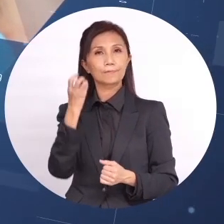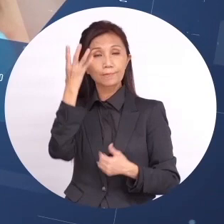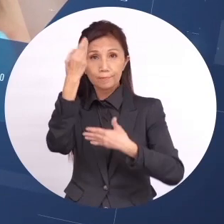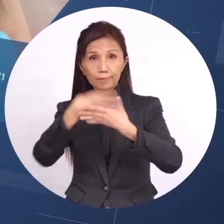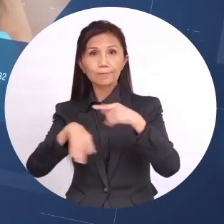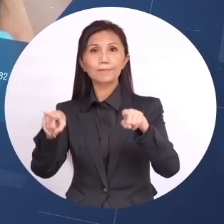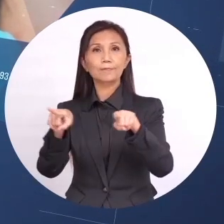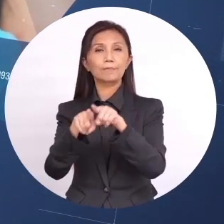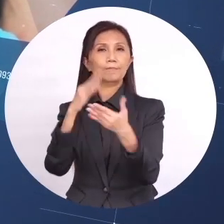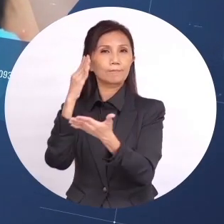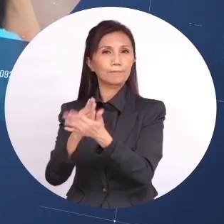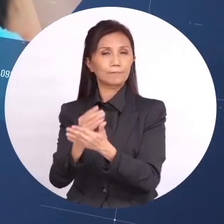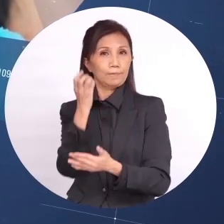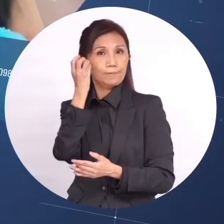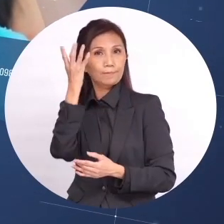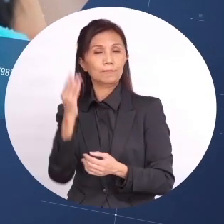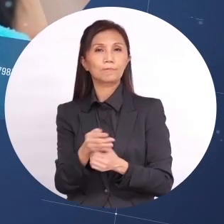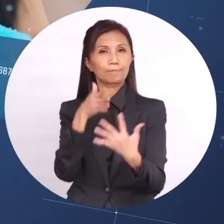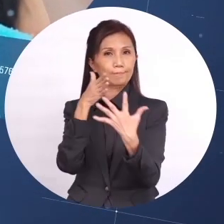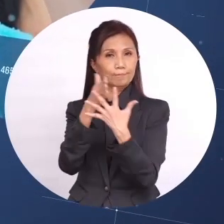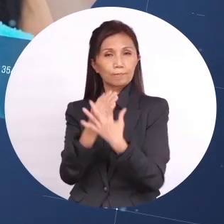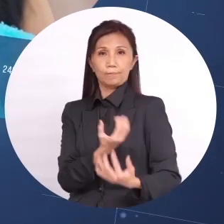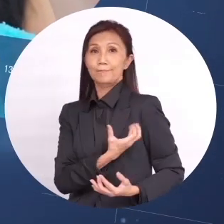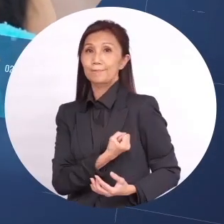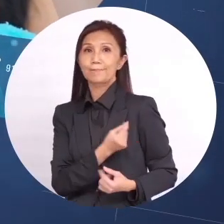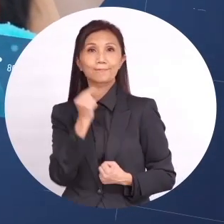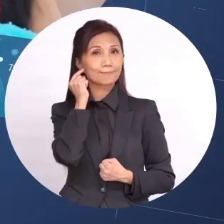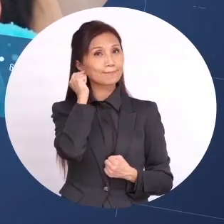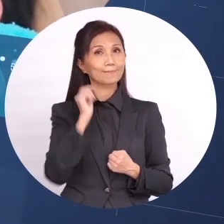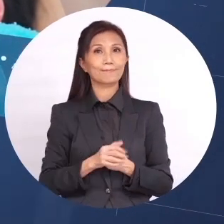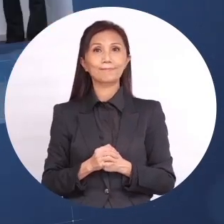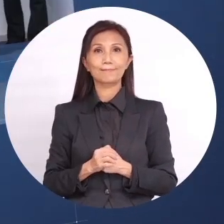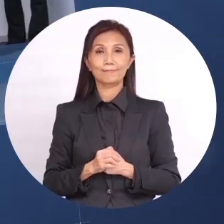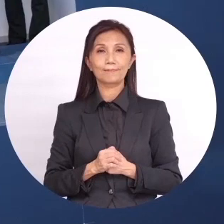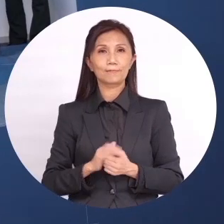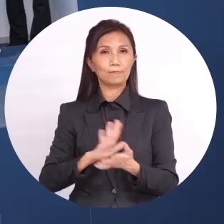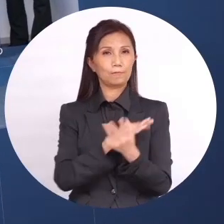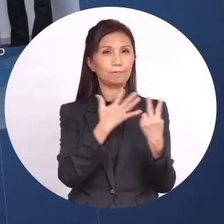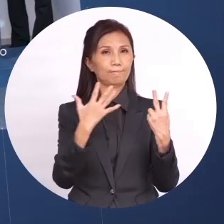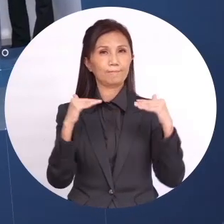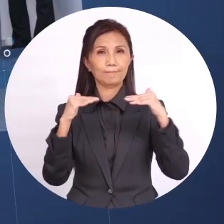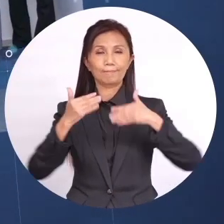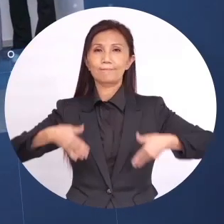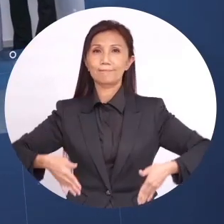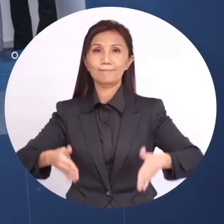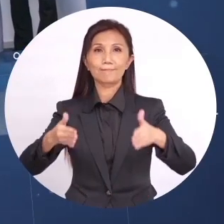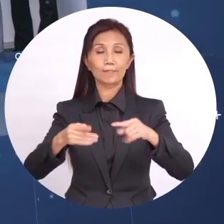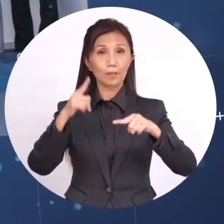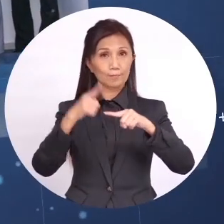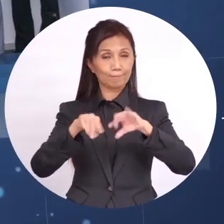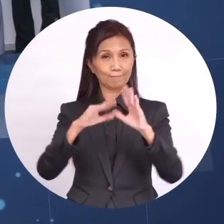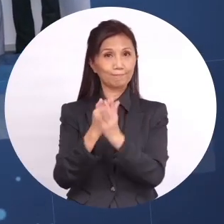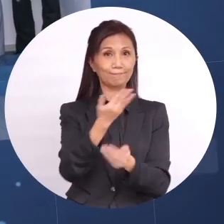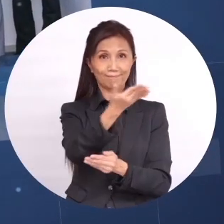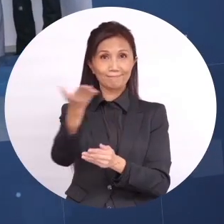亦都同时禁止歧视和骚扰喂哺母乳的妇女。 25年来的平等路，全赖有各